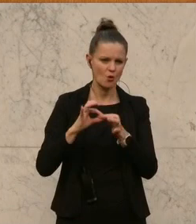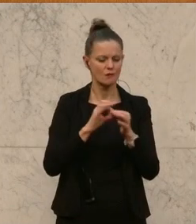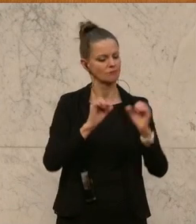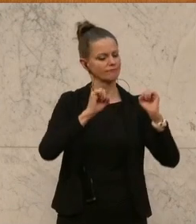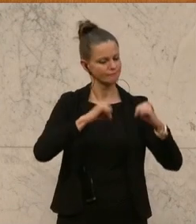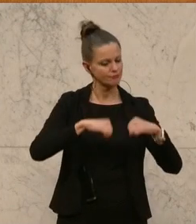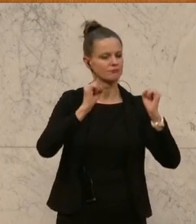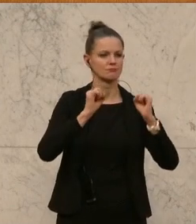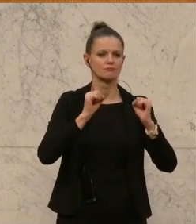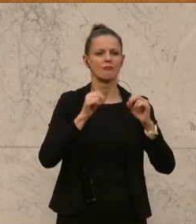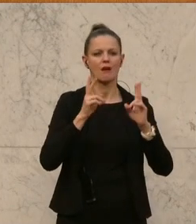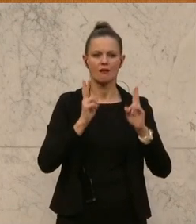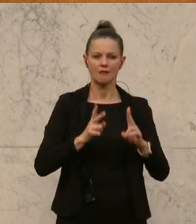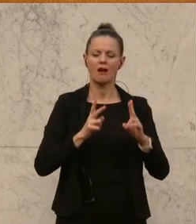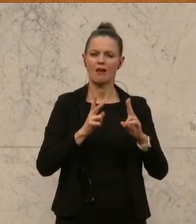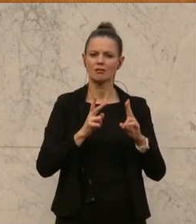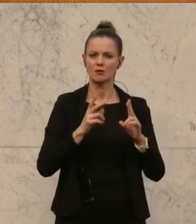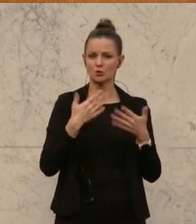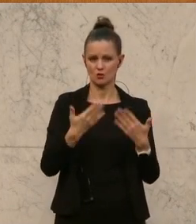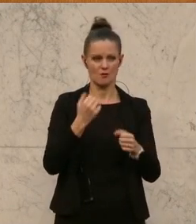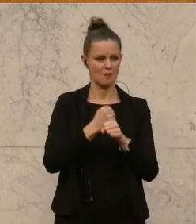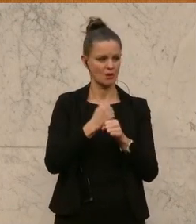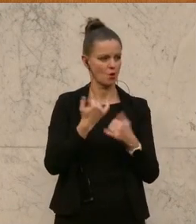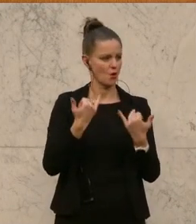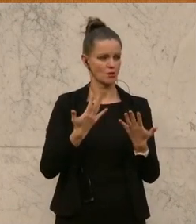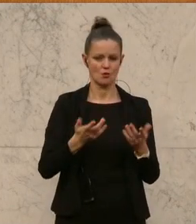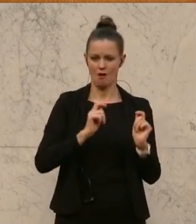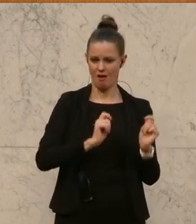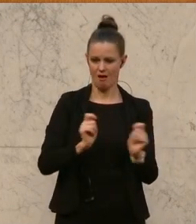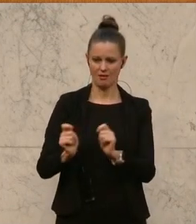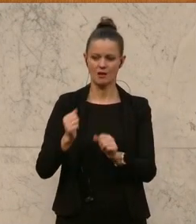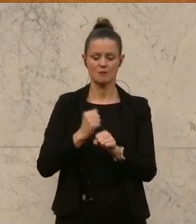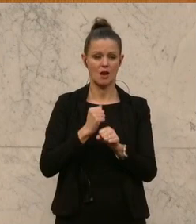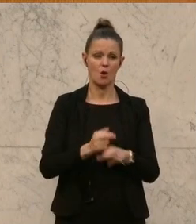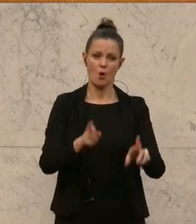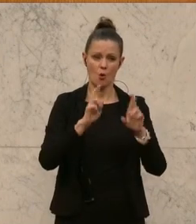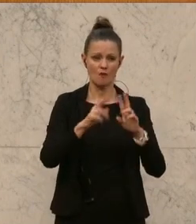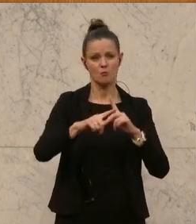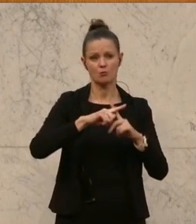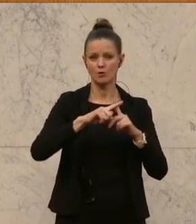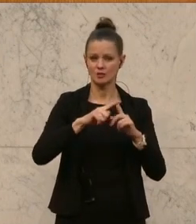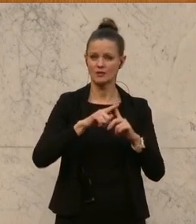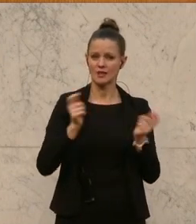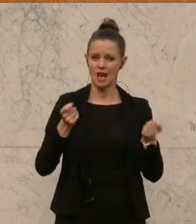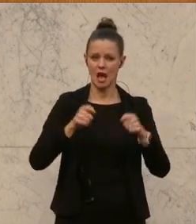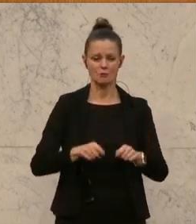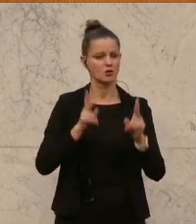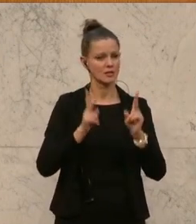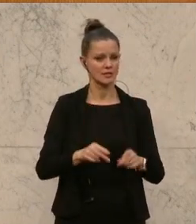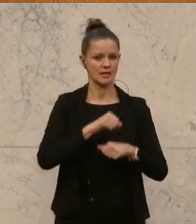Koalitionsübereinkommen erfüllen, indem wir diese Anträge hier heute formulieren und hoffentlich auch zu einem positiven Ende bringen. Herzlichen Dank.